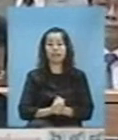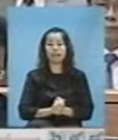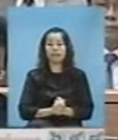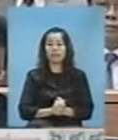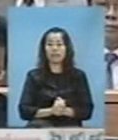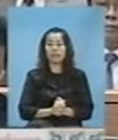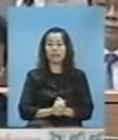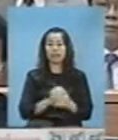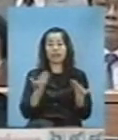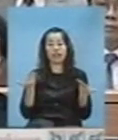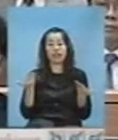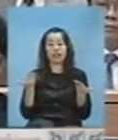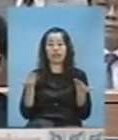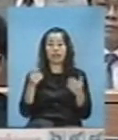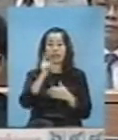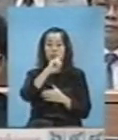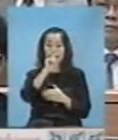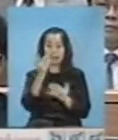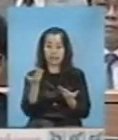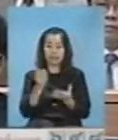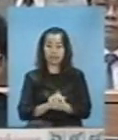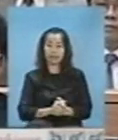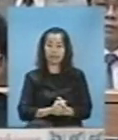โรงเรียนรัฐบาลไปแล้วครับเ